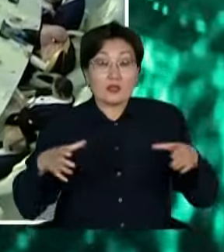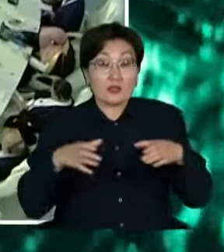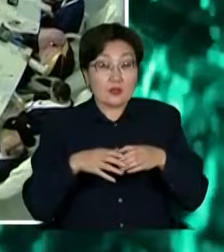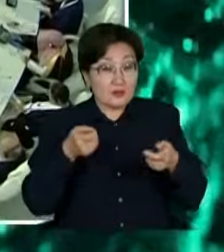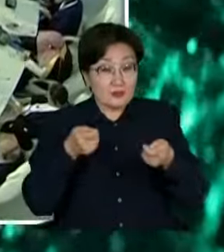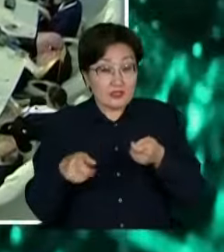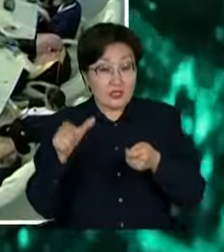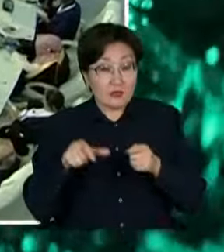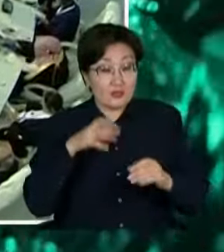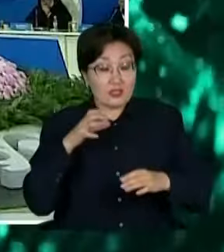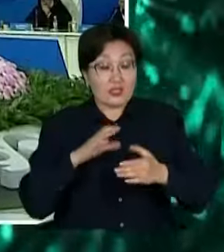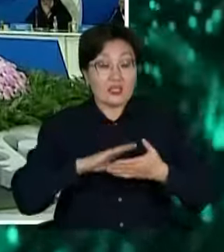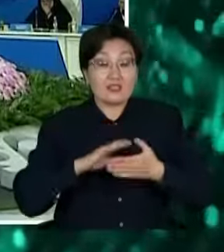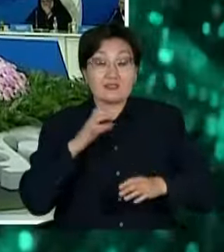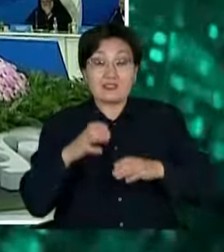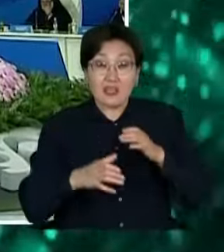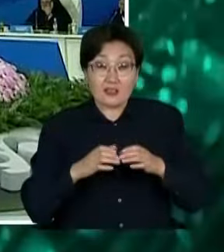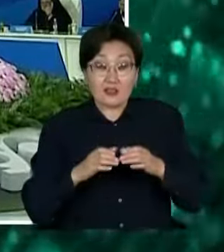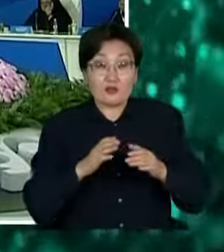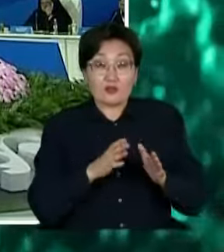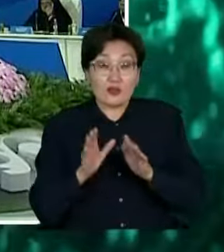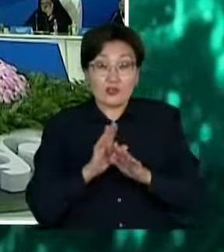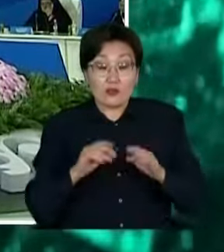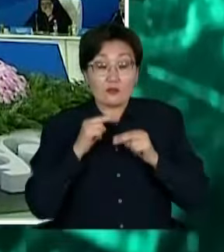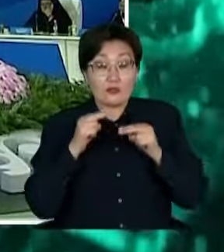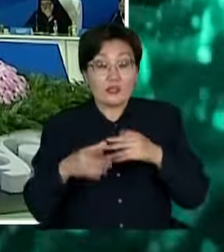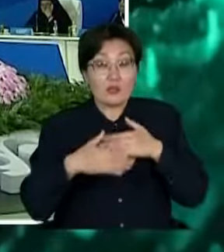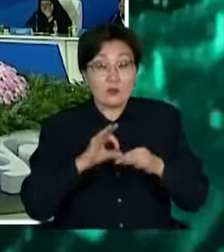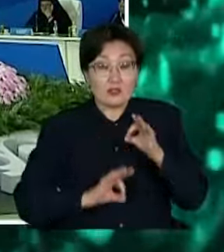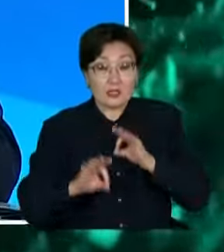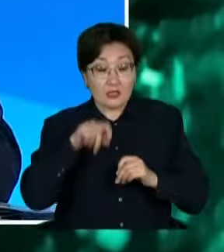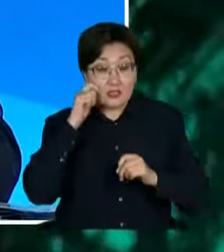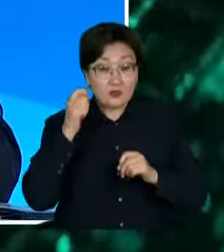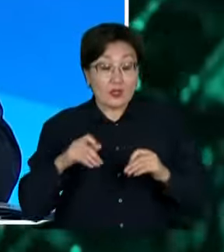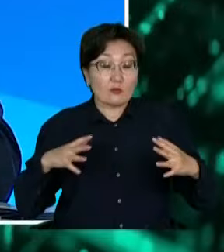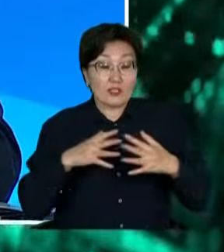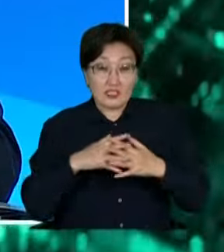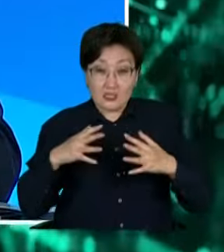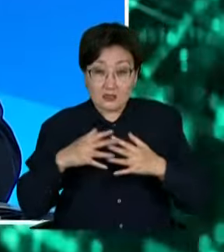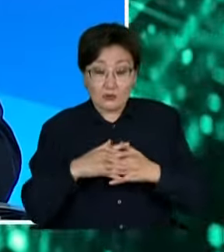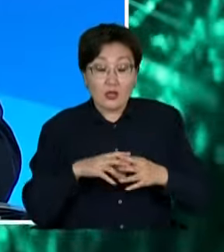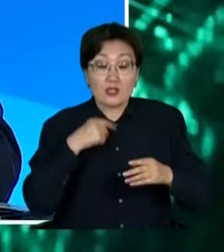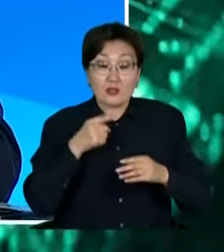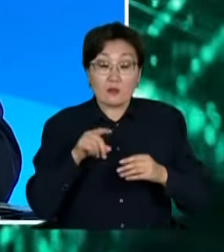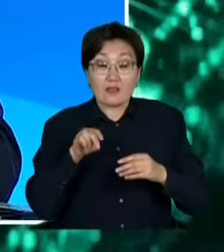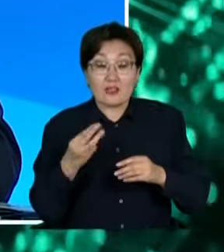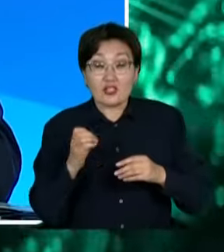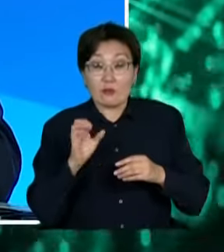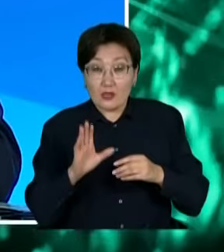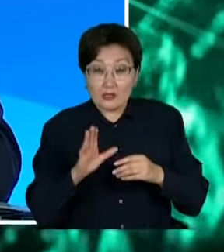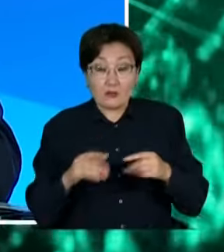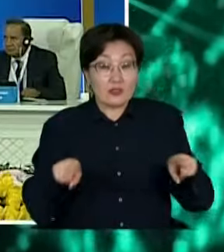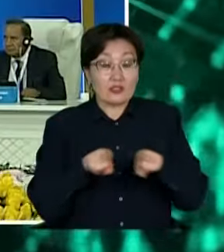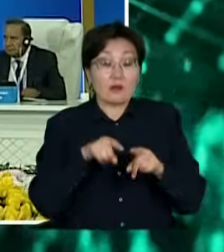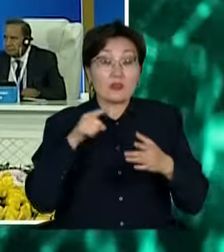спикері жаһандағы тұрақсыздыққа назар аударды. Таяу шығыс пен Украинадағы қарулы қақтығыстарды сөз еткен Мәулен Әшімбаев